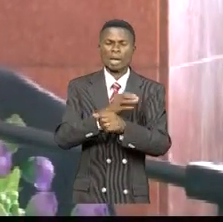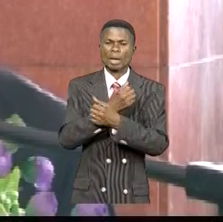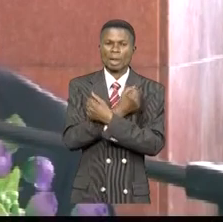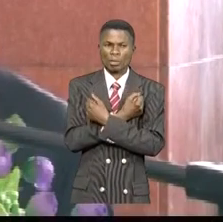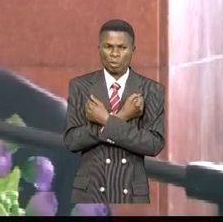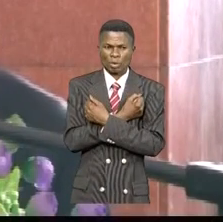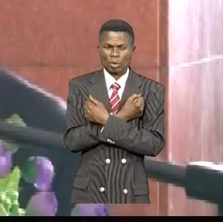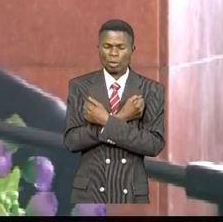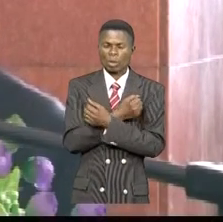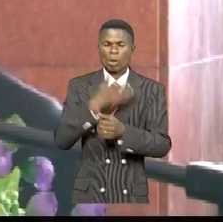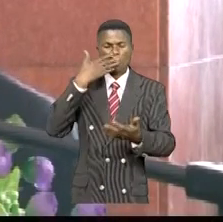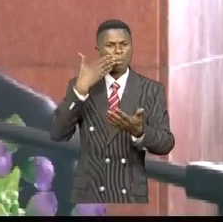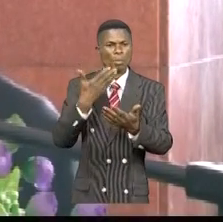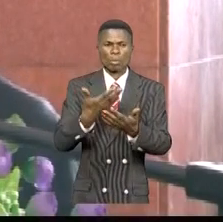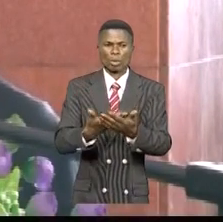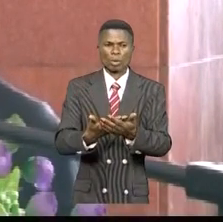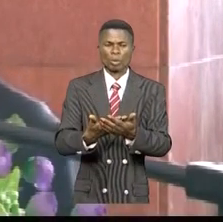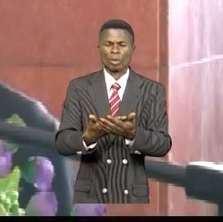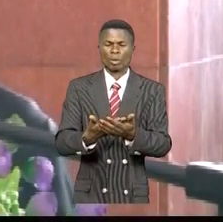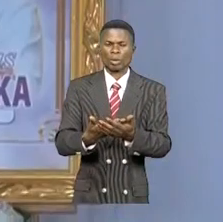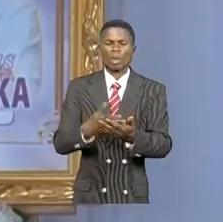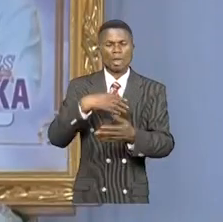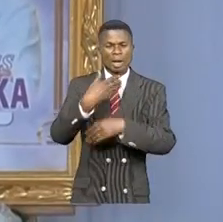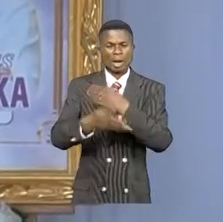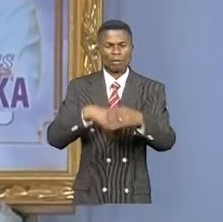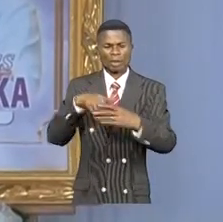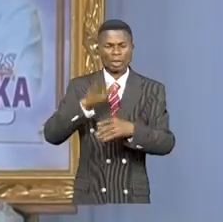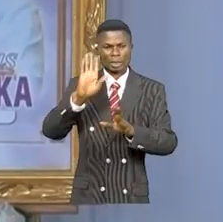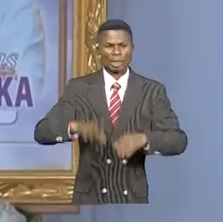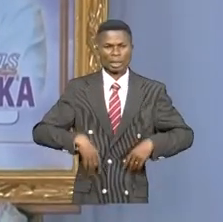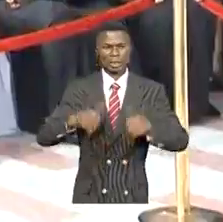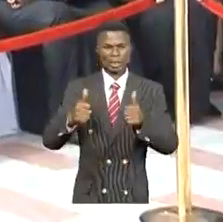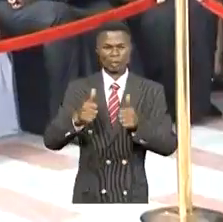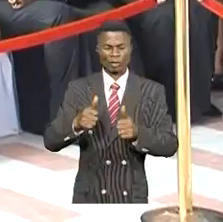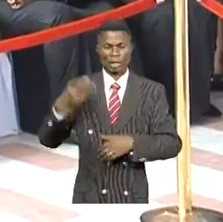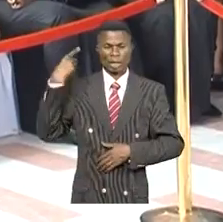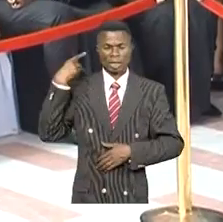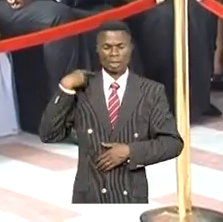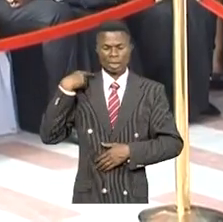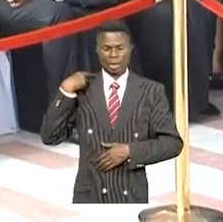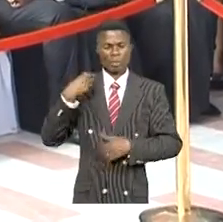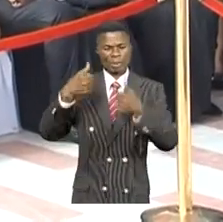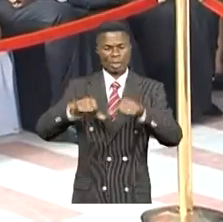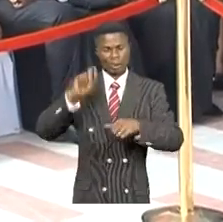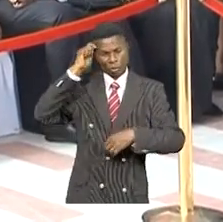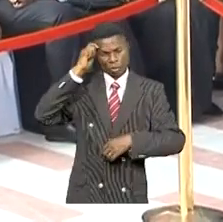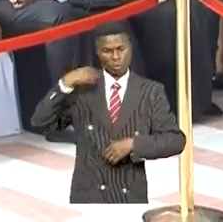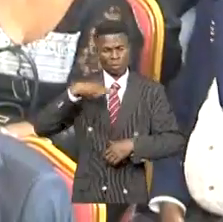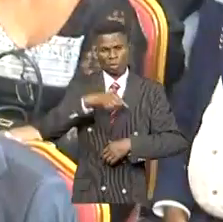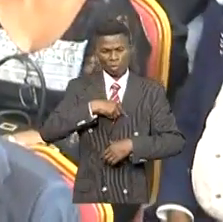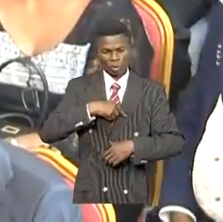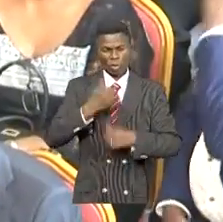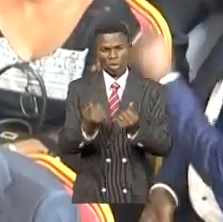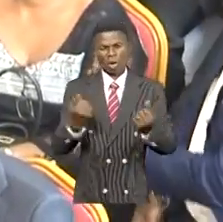et bon qu'il a su être. Henri Thomas Lokonto restera à jamais pour ses enfants un